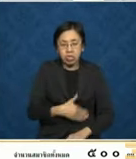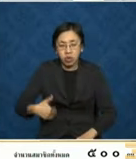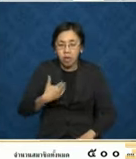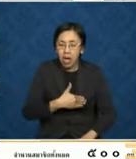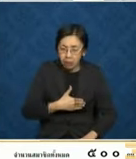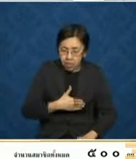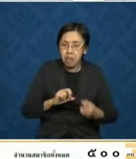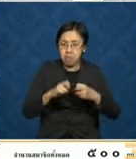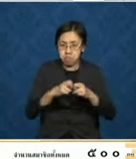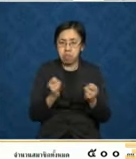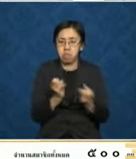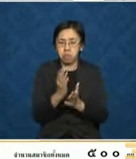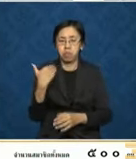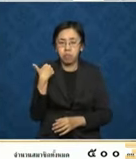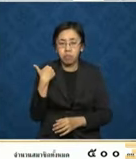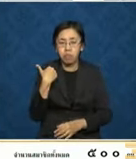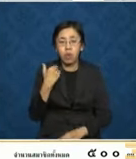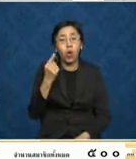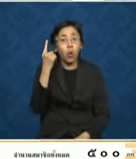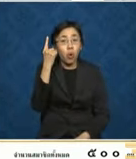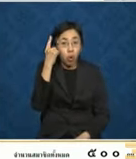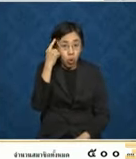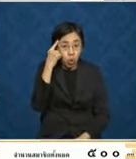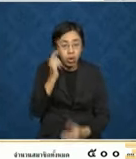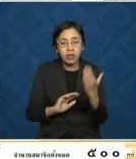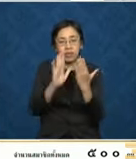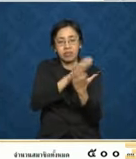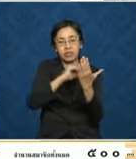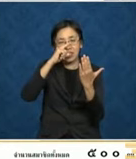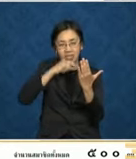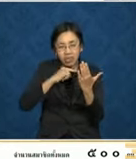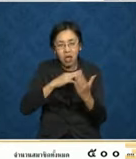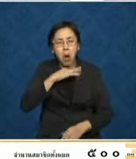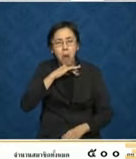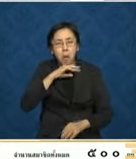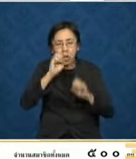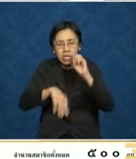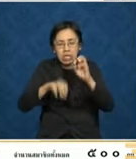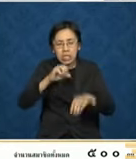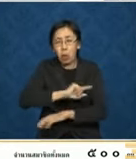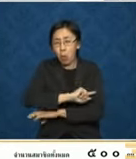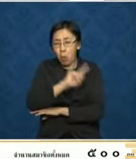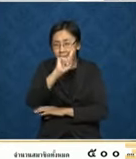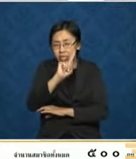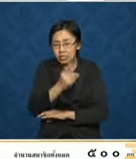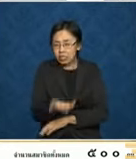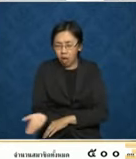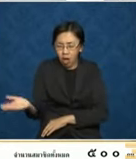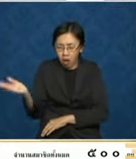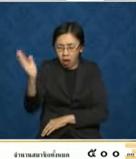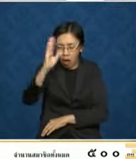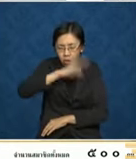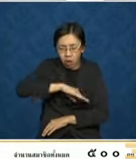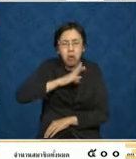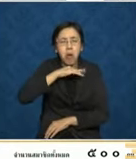ายท่านประธานทราบไหมคะว่าประเทศไทยเรานี่มีขยะต่อวันนะคะ